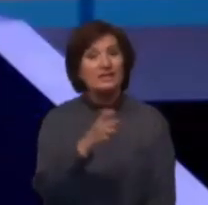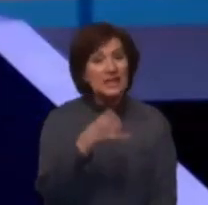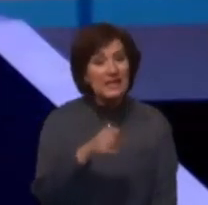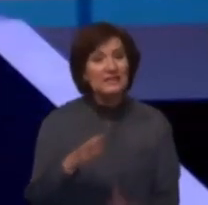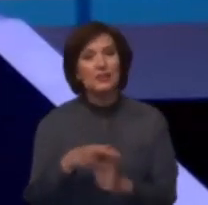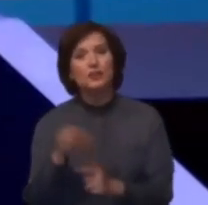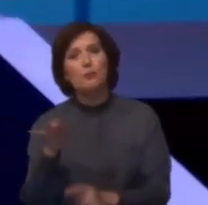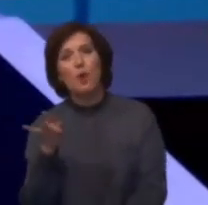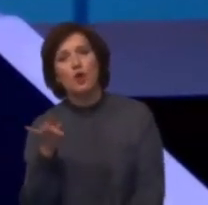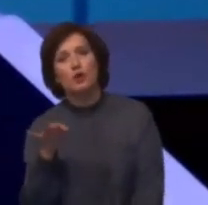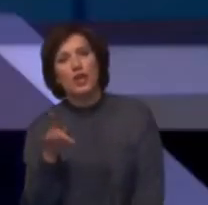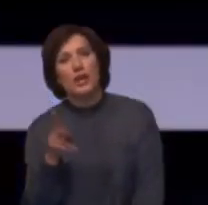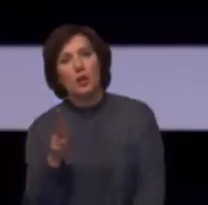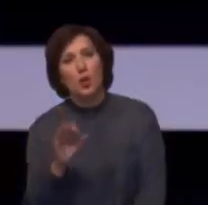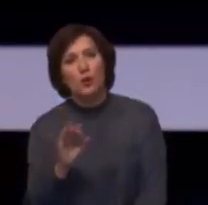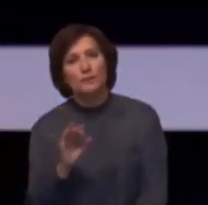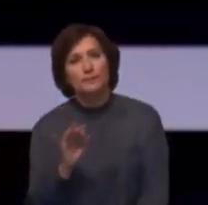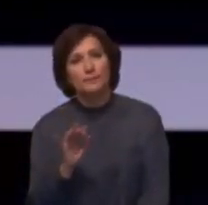Порошенко?